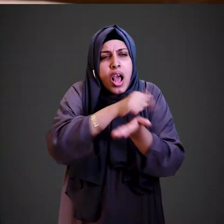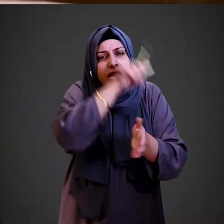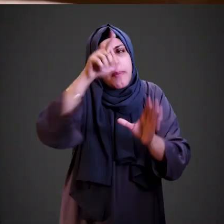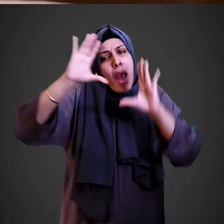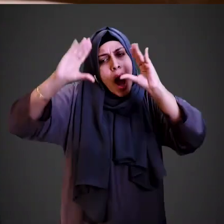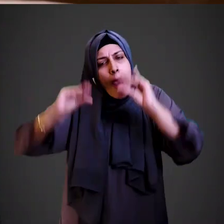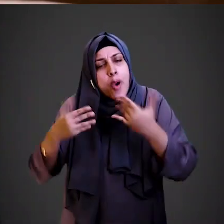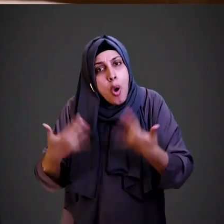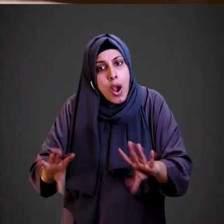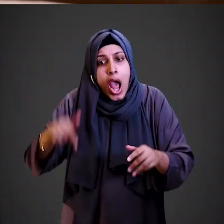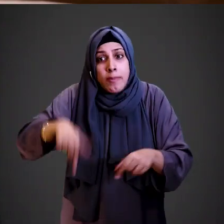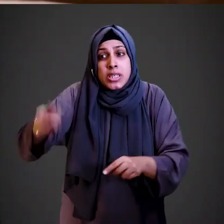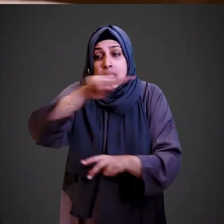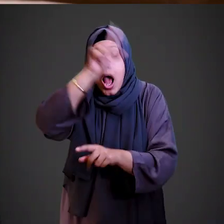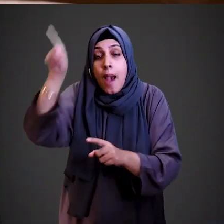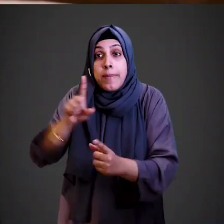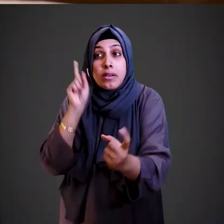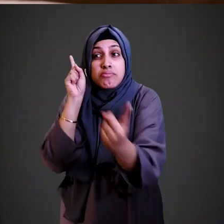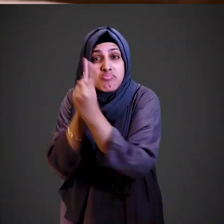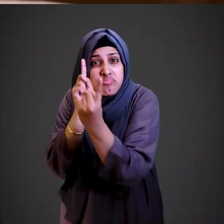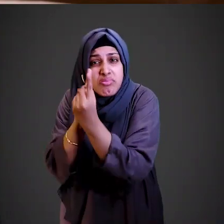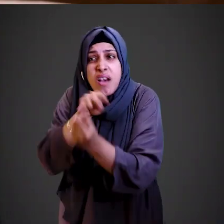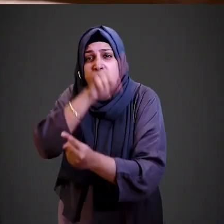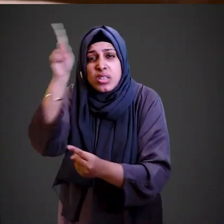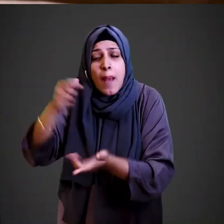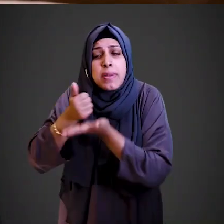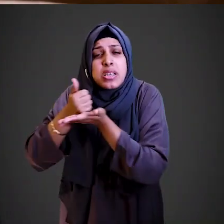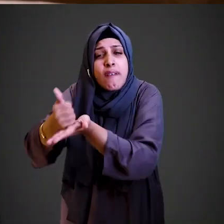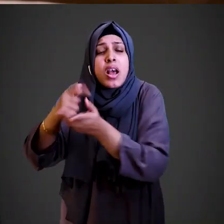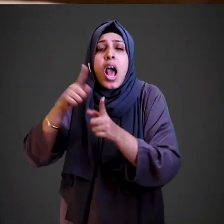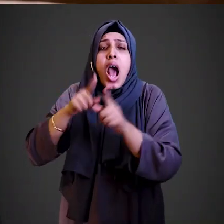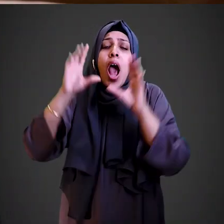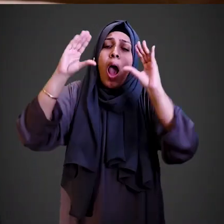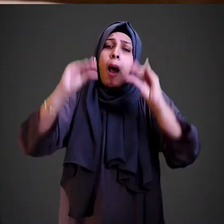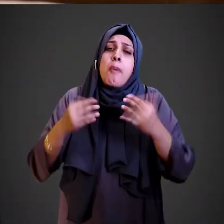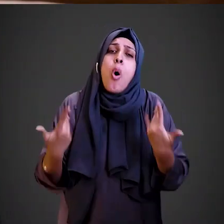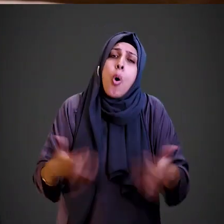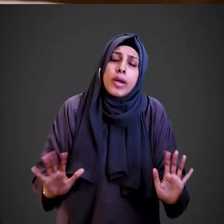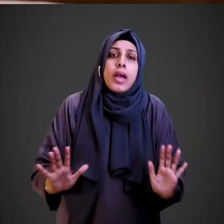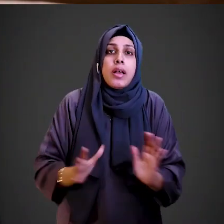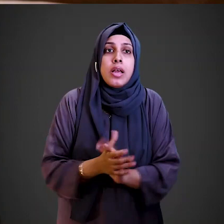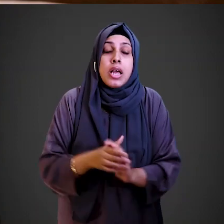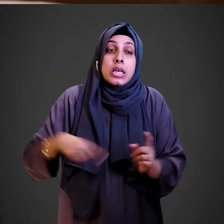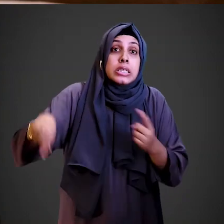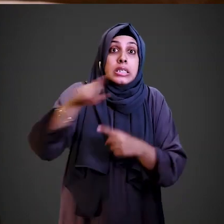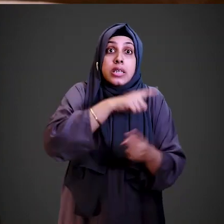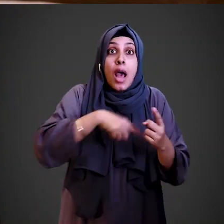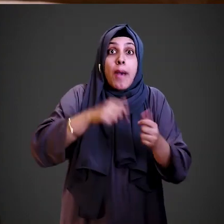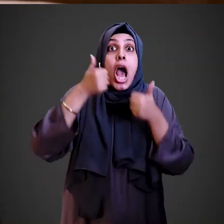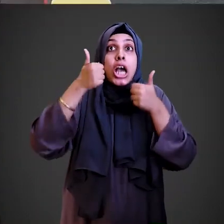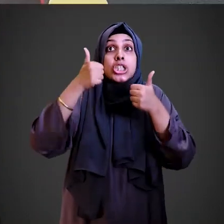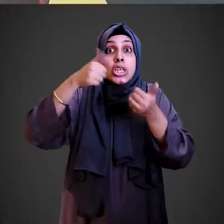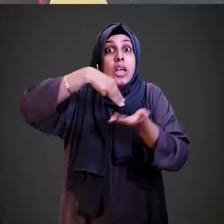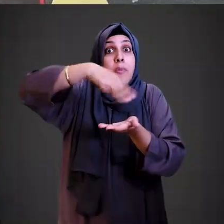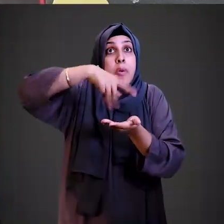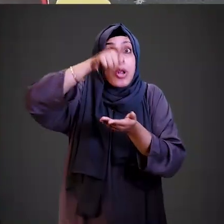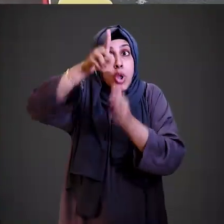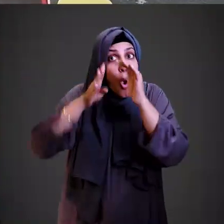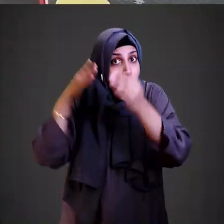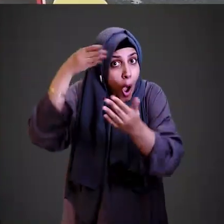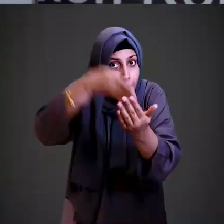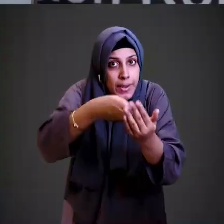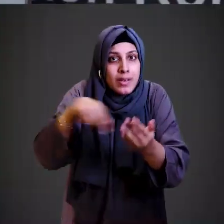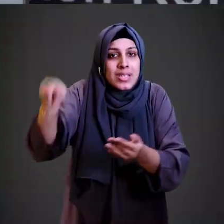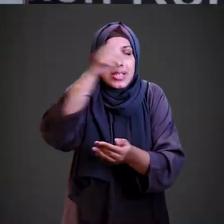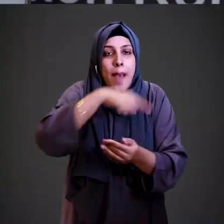पे इंसान को दूसरे इंसान से मिलकर कोई भी ट्रांजैक्शन करनी पड़े। इसका मतलब है कि किसी भी तरक्की याफ्ता मुल्क में आप आज भी